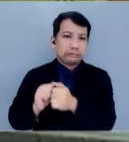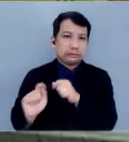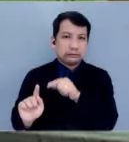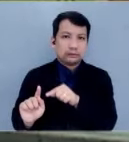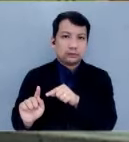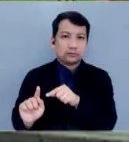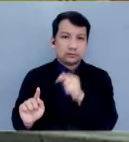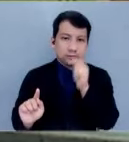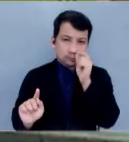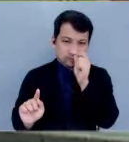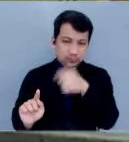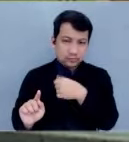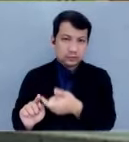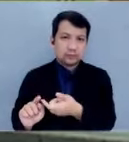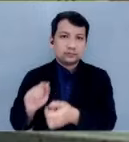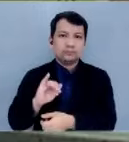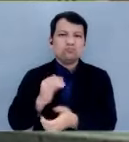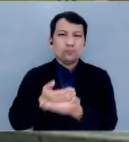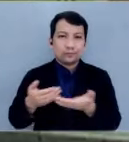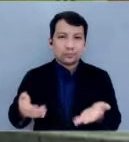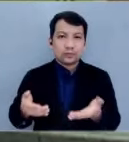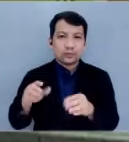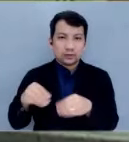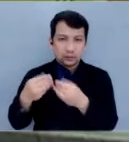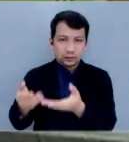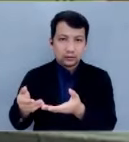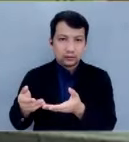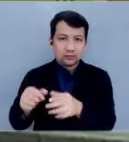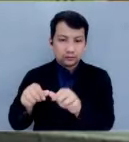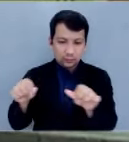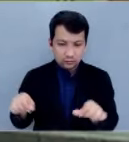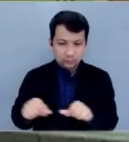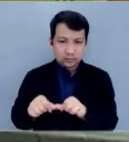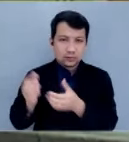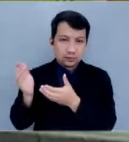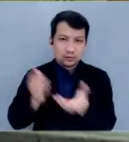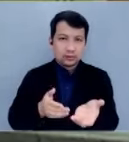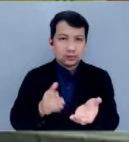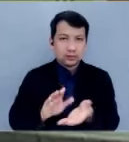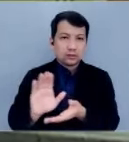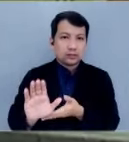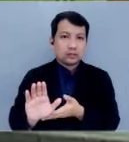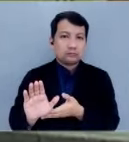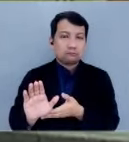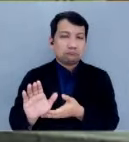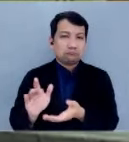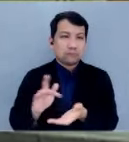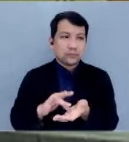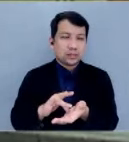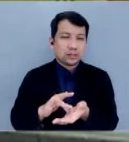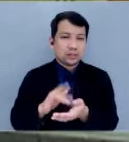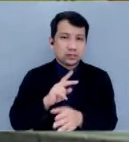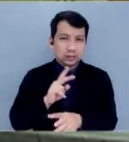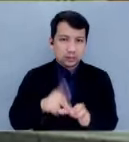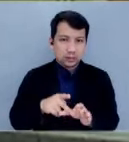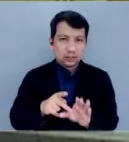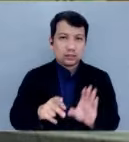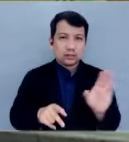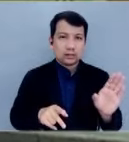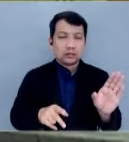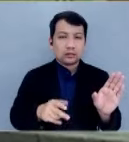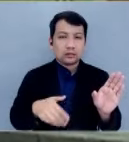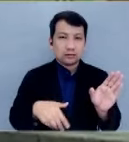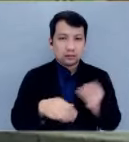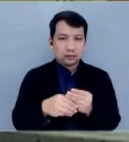yung item. Siya yung nagbibitaw sa area nila, siya yung nagbibigay sa mga parokyano. Ang partisipasyon naman ng kapatid niya, siya naman